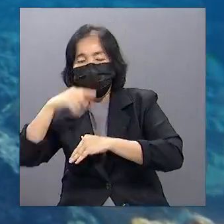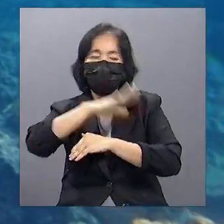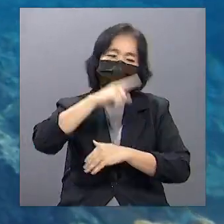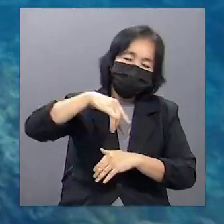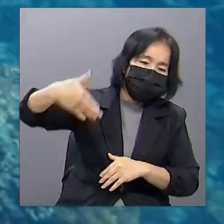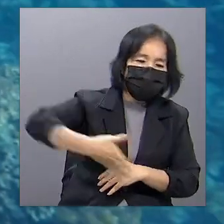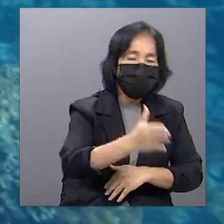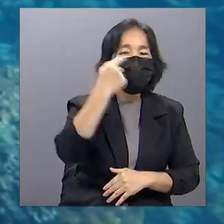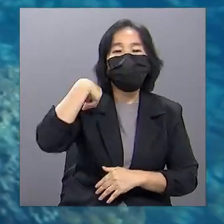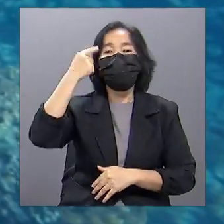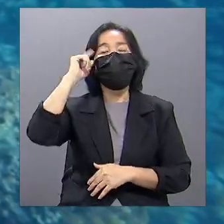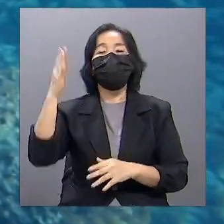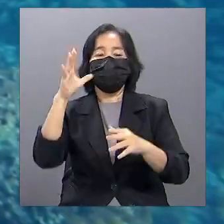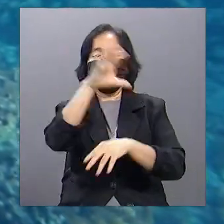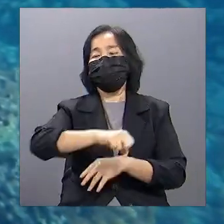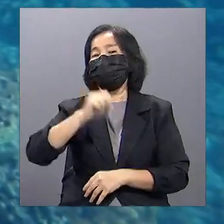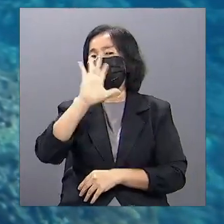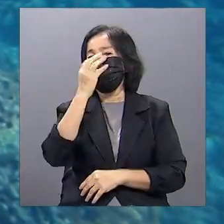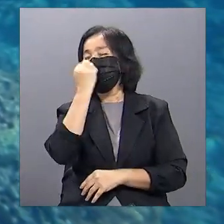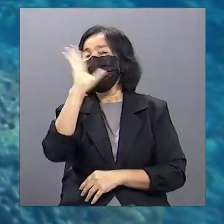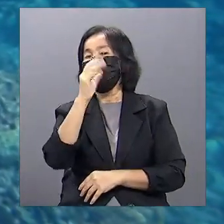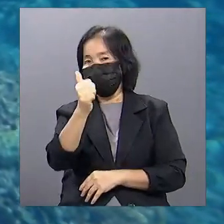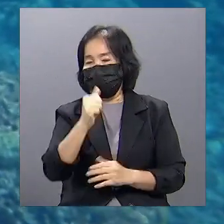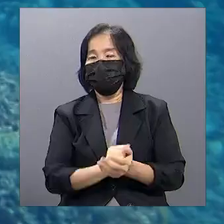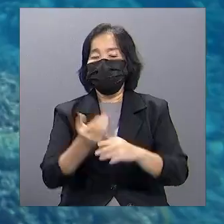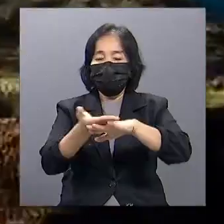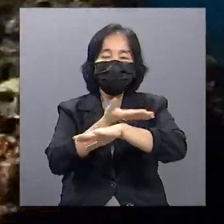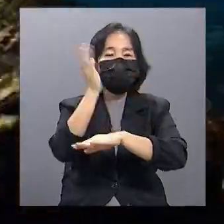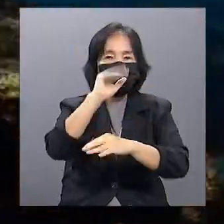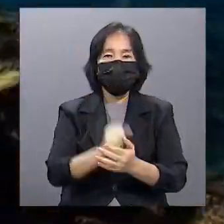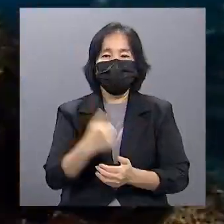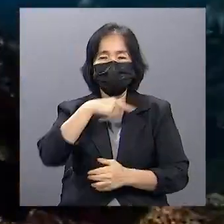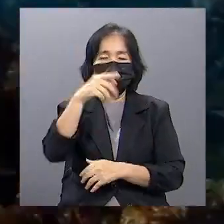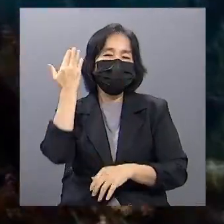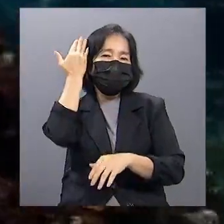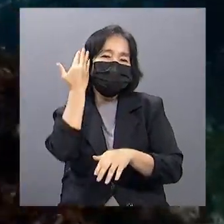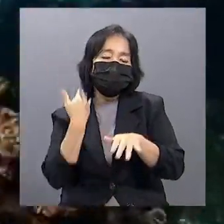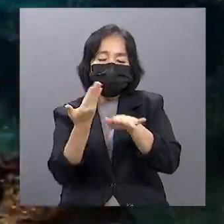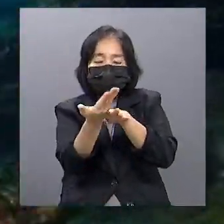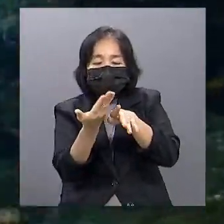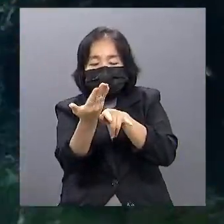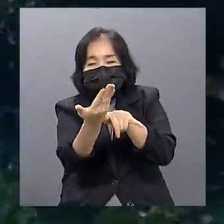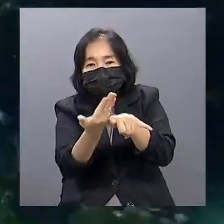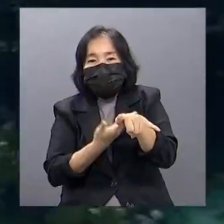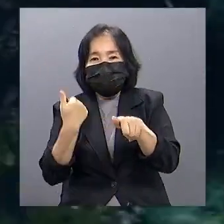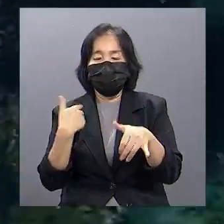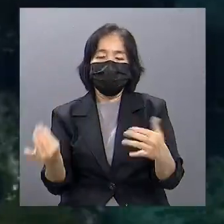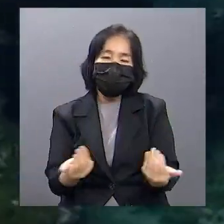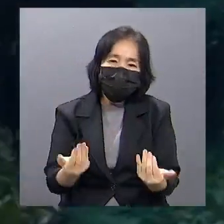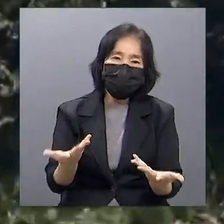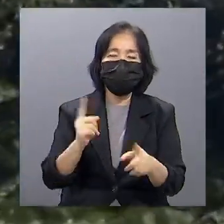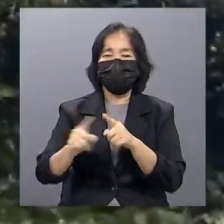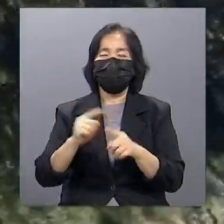แรกข้อที่สองก็คือในเรื่องของฉลามที่เอามาทำอาหารแบบอื่นๆโดยเฉพาะลูกฉลามนะครับอันนั้นก็อยากรณรงค์